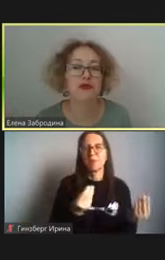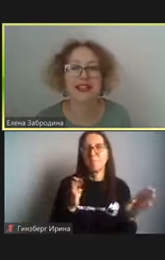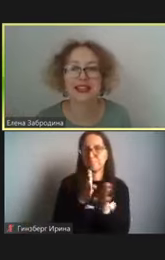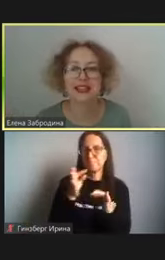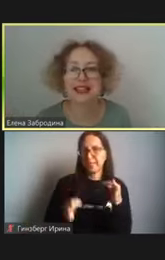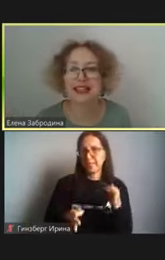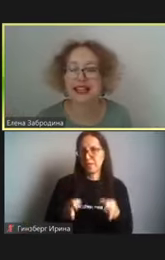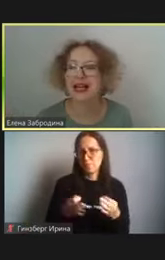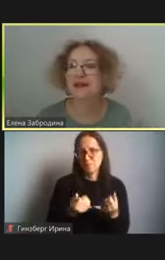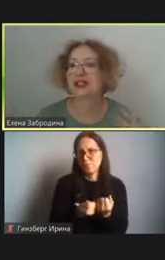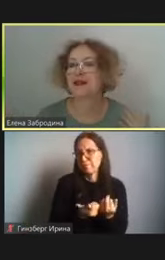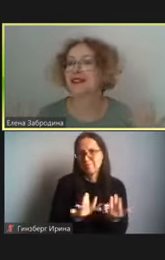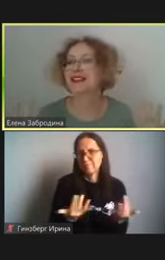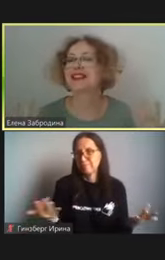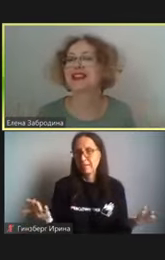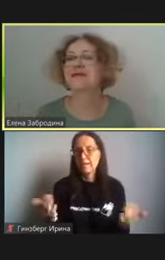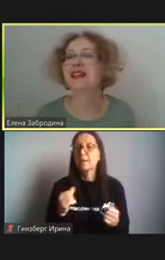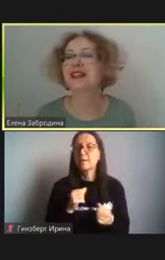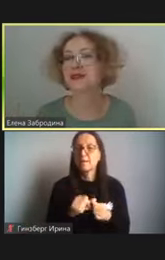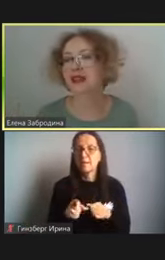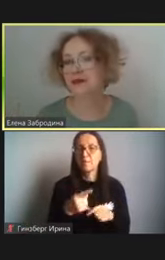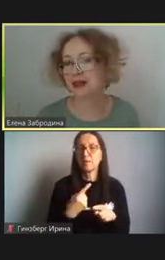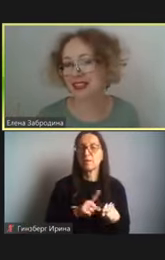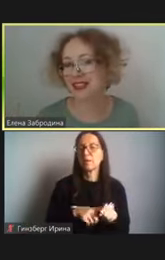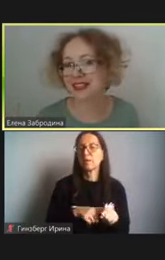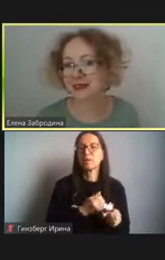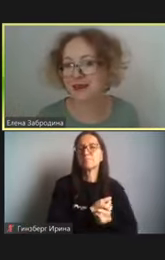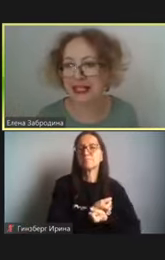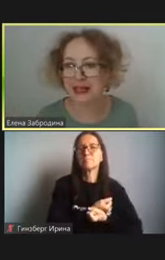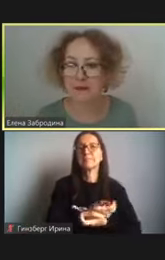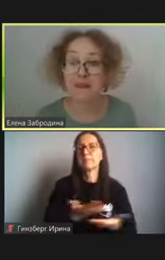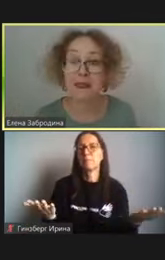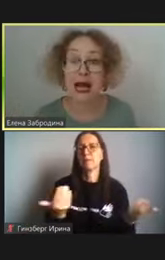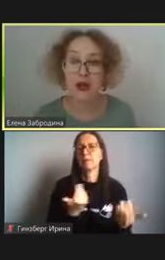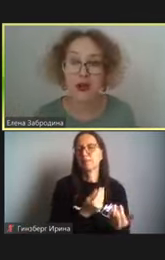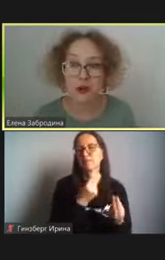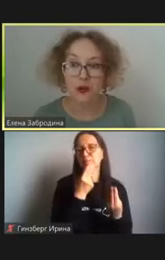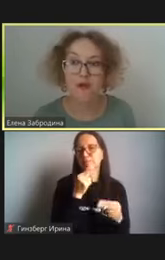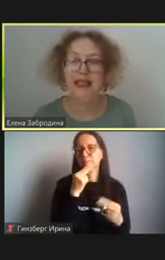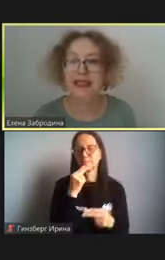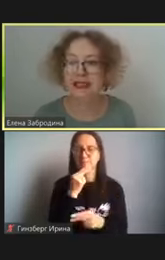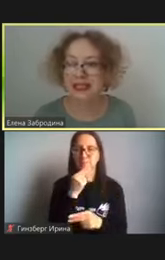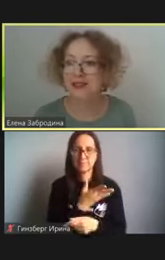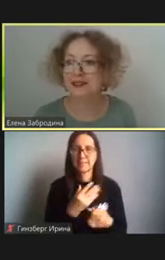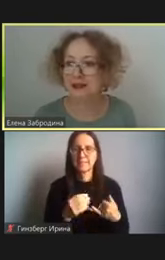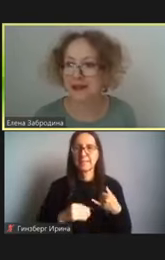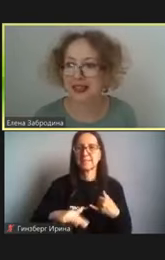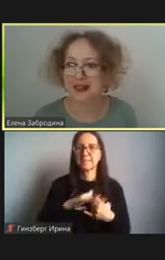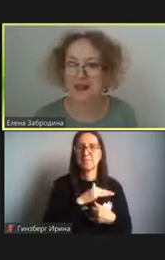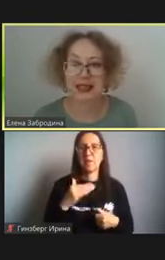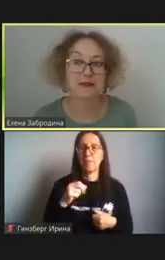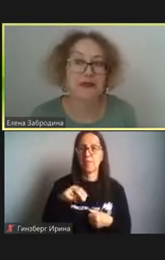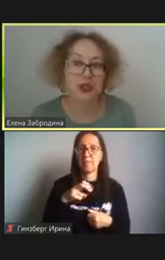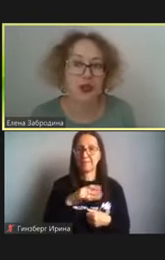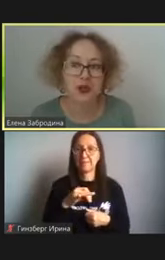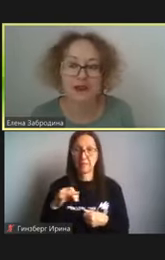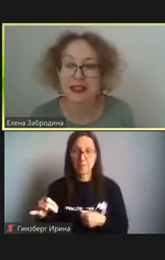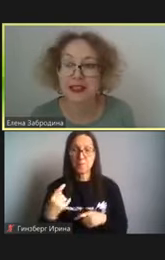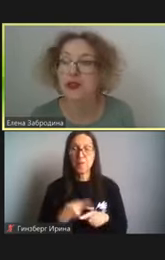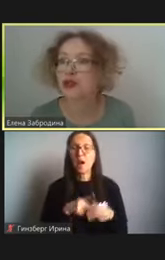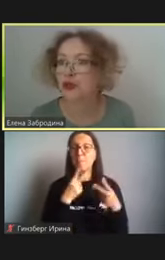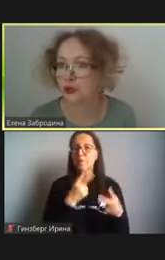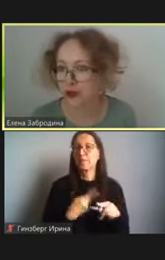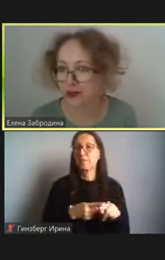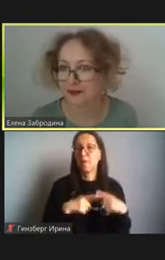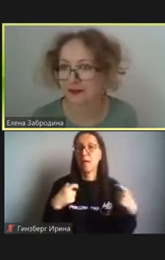тут только нет. Вот опять это изобилие фламандской земли. Но здесь, в рыбной лавке, мы не только